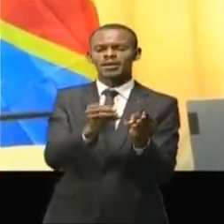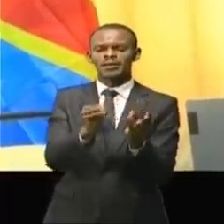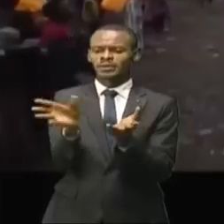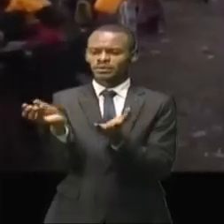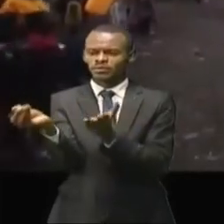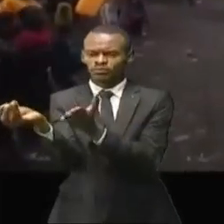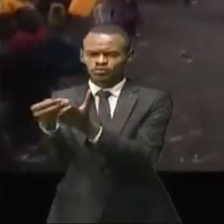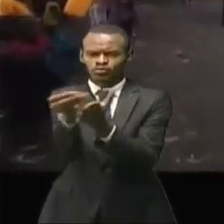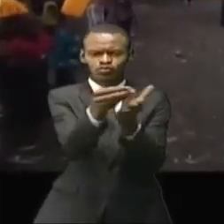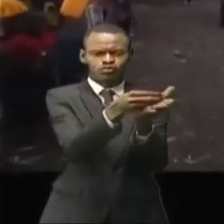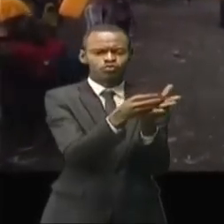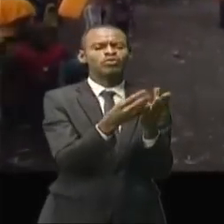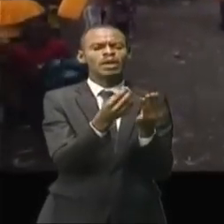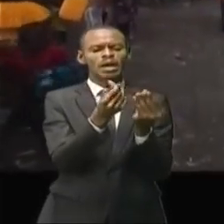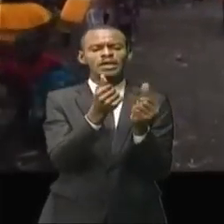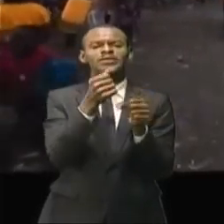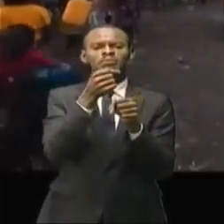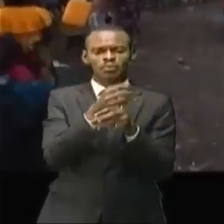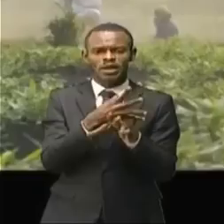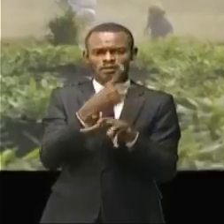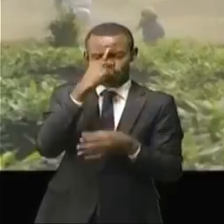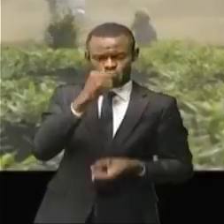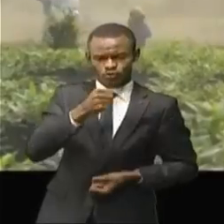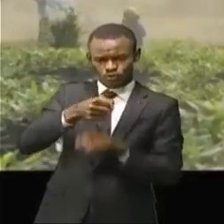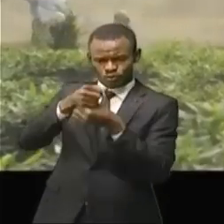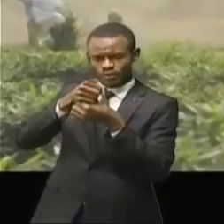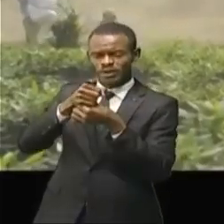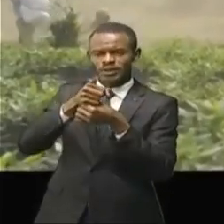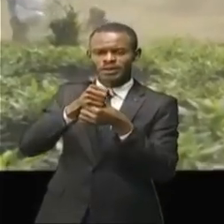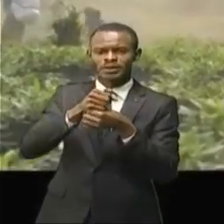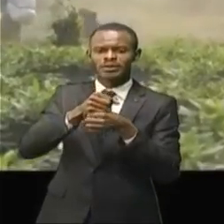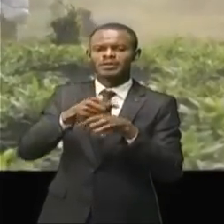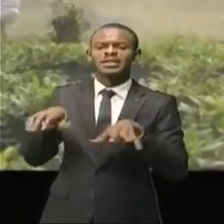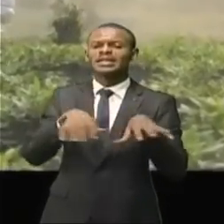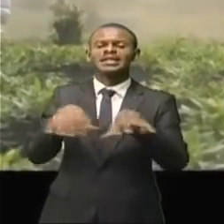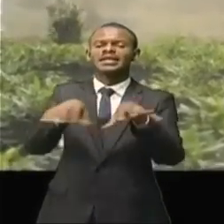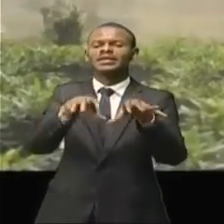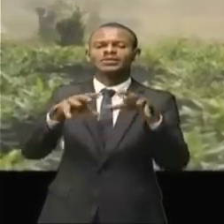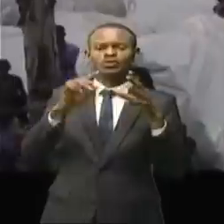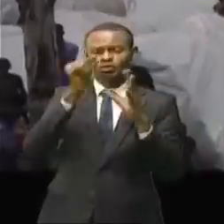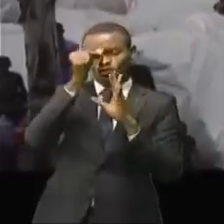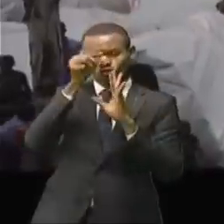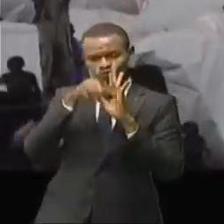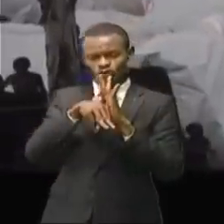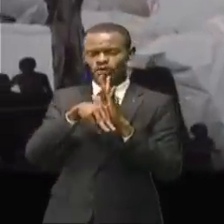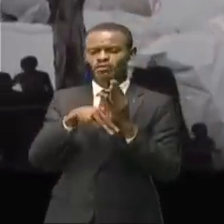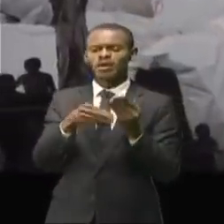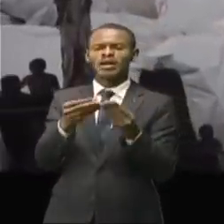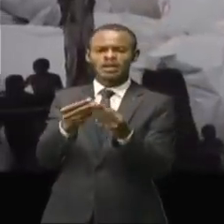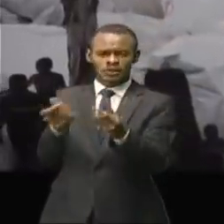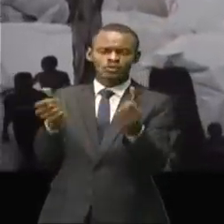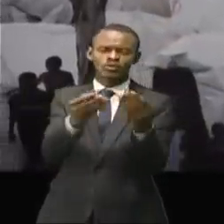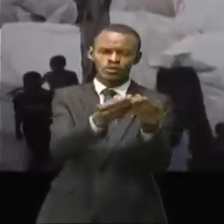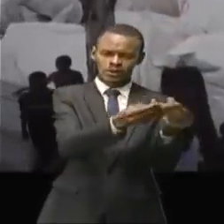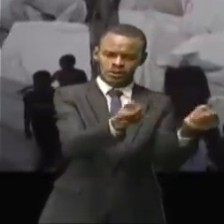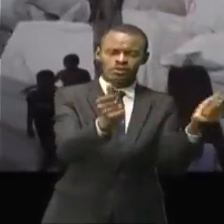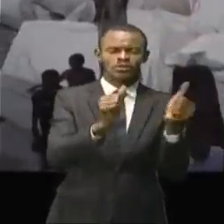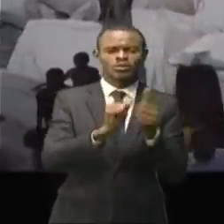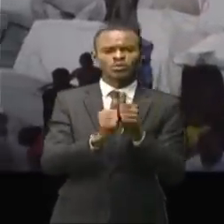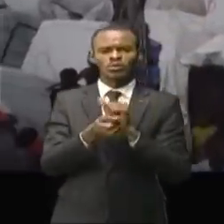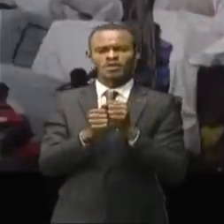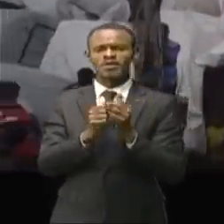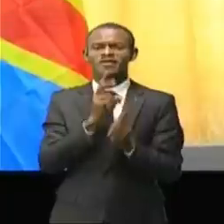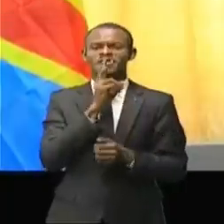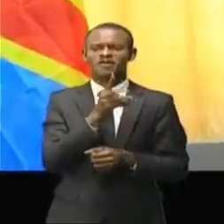la réponse humanitaire du gouvernement à travers les actions qui seront menées sur Terre on va pas compter sur les allocations gouvernementales mais nous allons